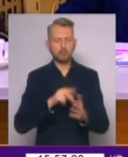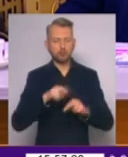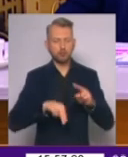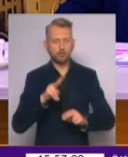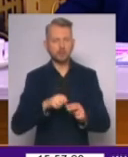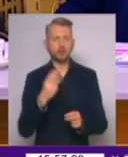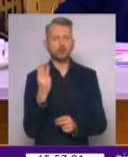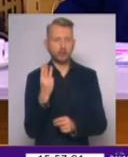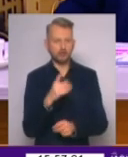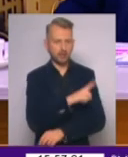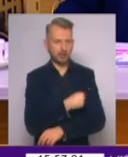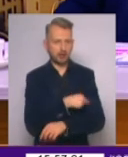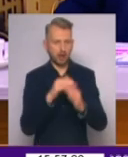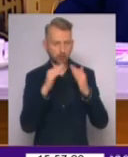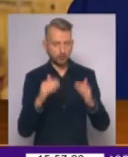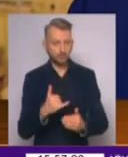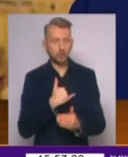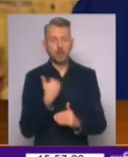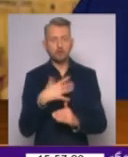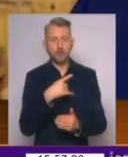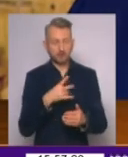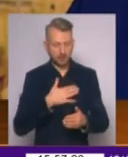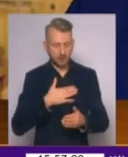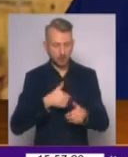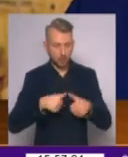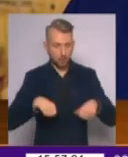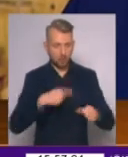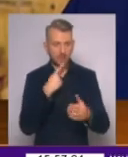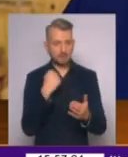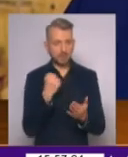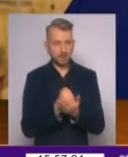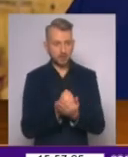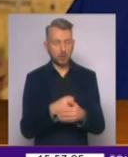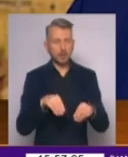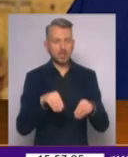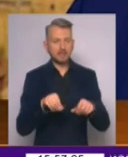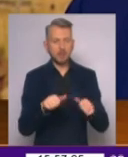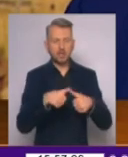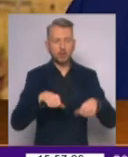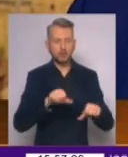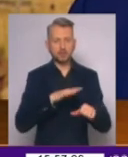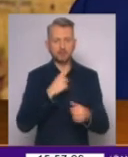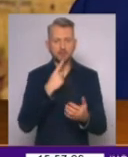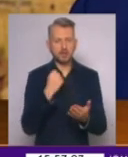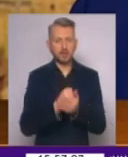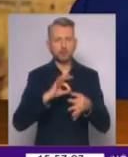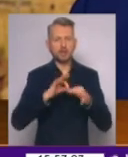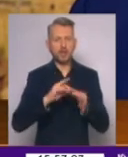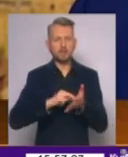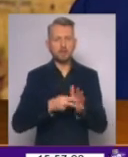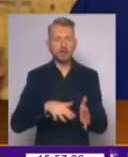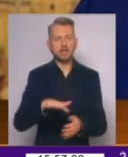лікарні. У нас вже прийнято на комісії, земельній комісії, прийнято детальний план